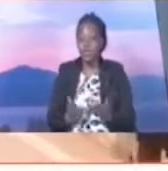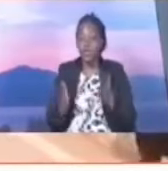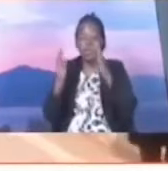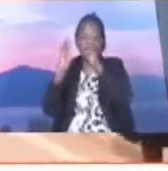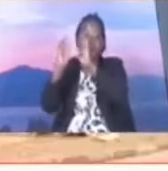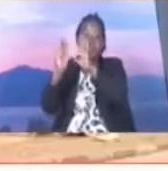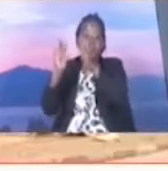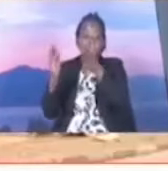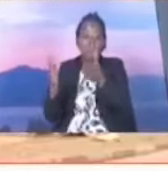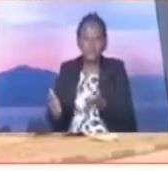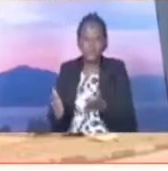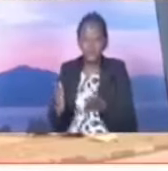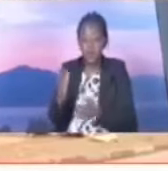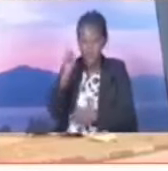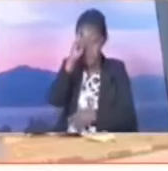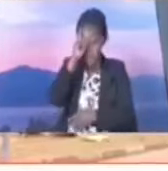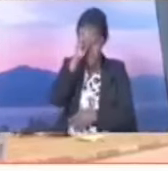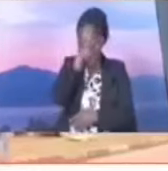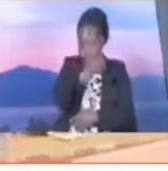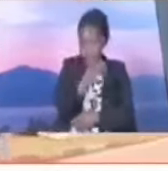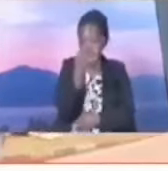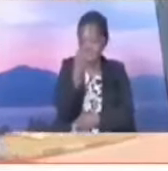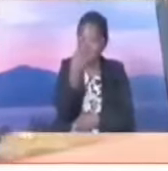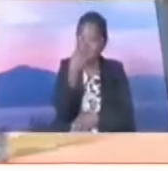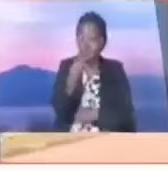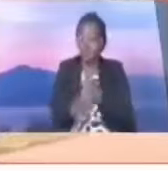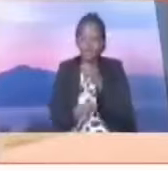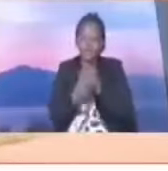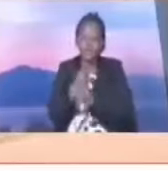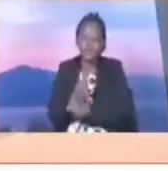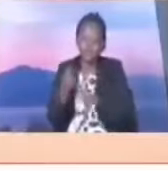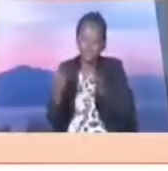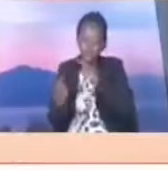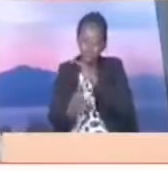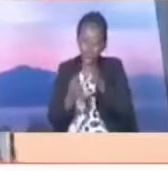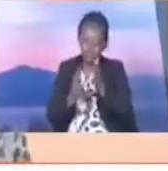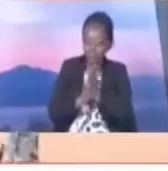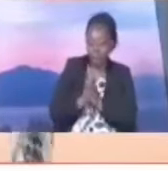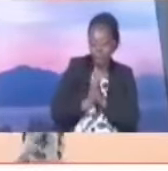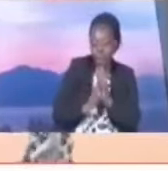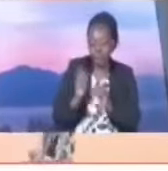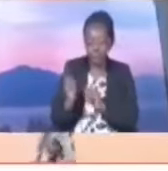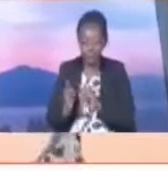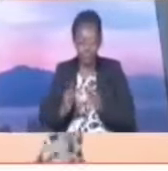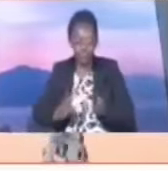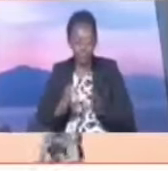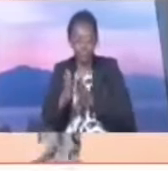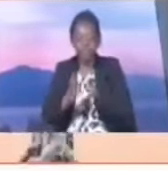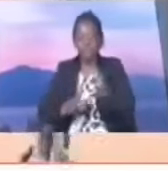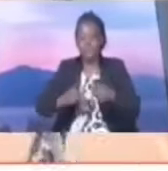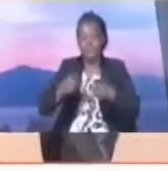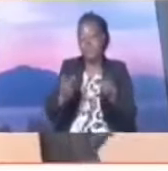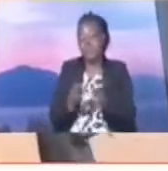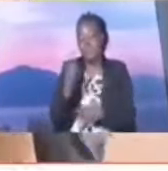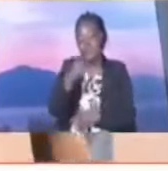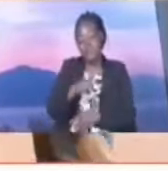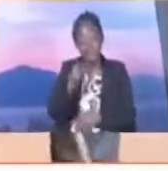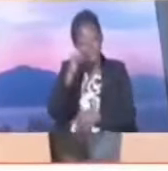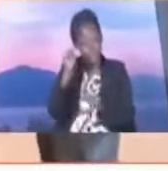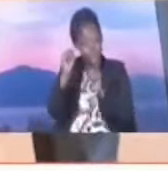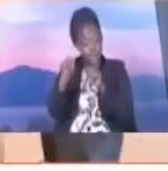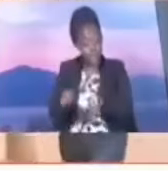emikolo egy'amatikkira g'omutanda g'omulundi ogwasatu mu ogumu, embeera esibye yaakeetalo nga bayonja ekifo kyonna. Olunaku lw'enkya